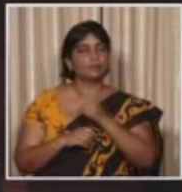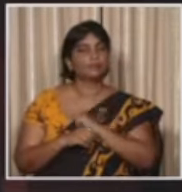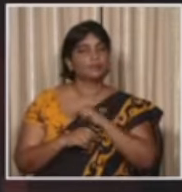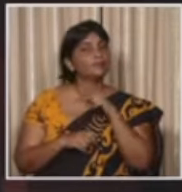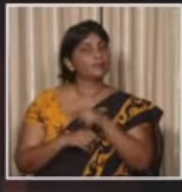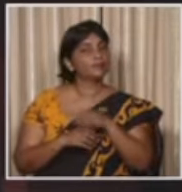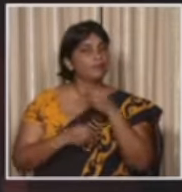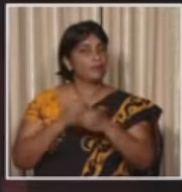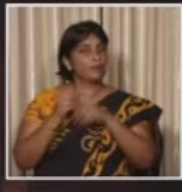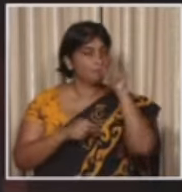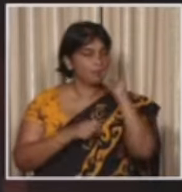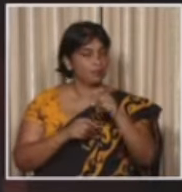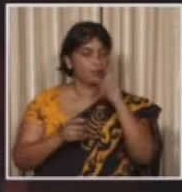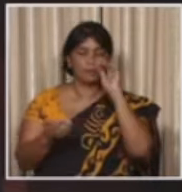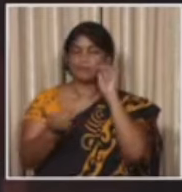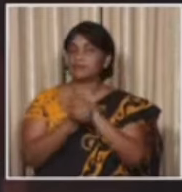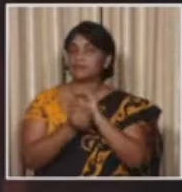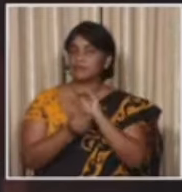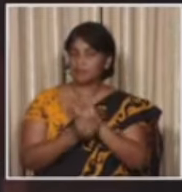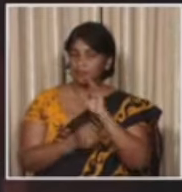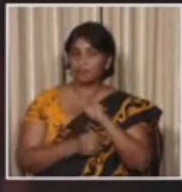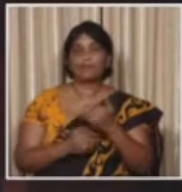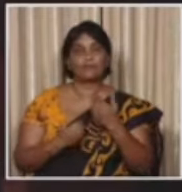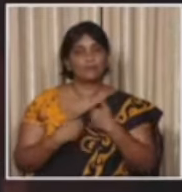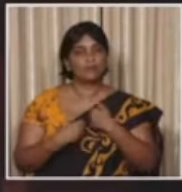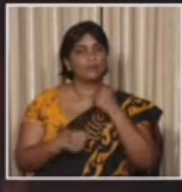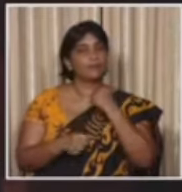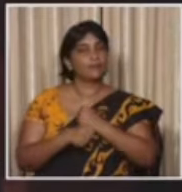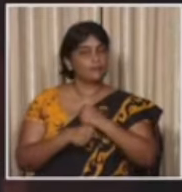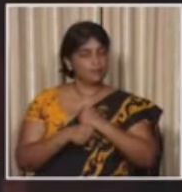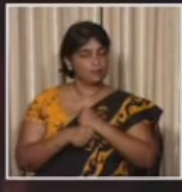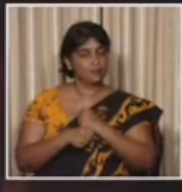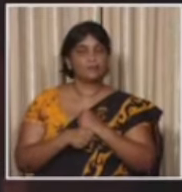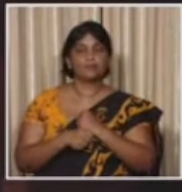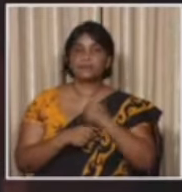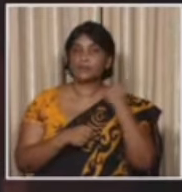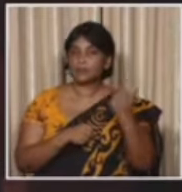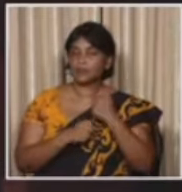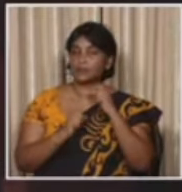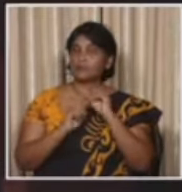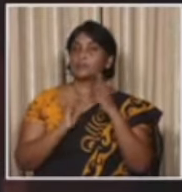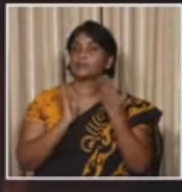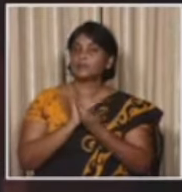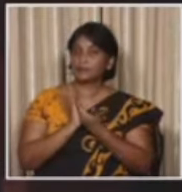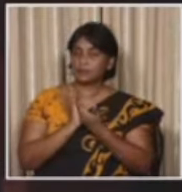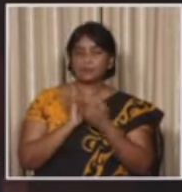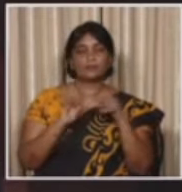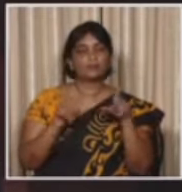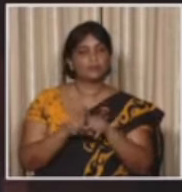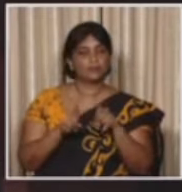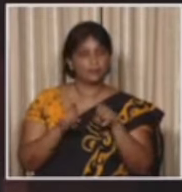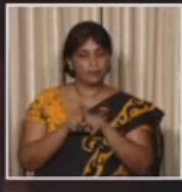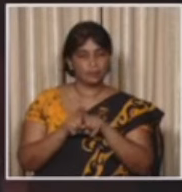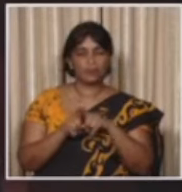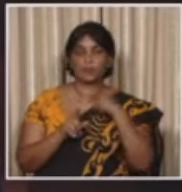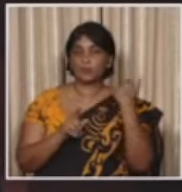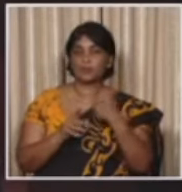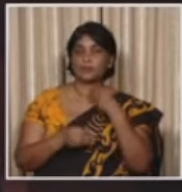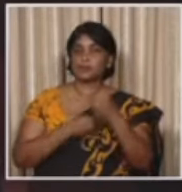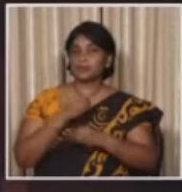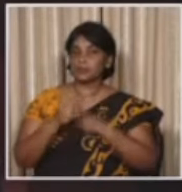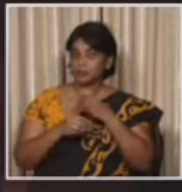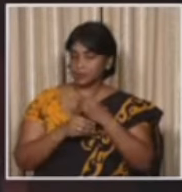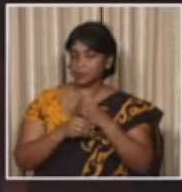මේ ව්‍යවසායකින් රැක ගන්නවා වගේම අපේ රජයක් තුළ නව ප්‍රතිපත්තියක් හැටියට New Business